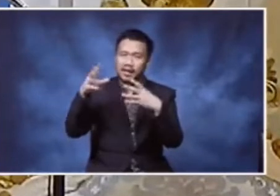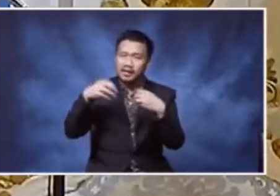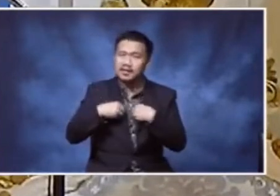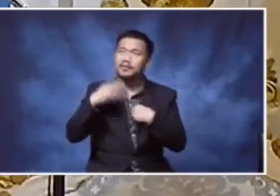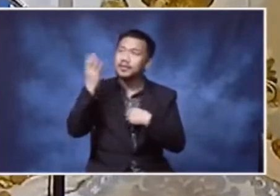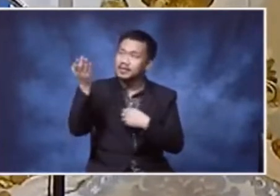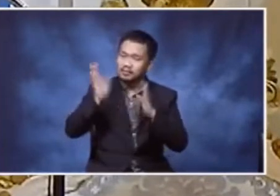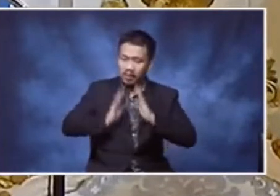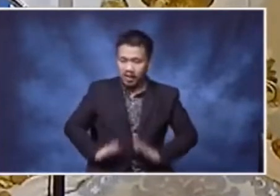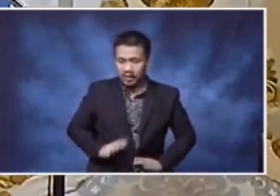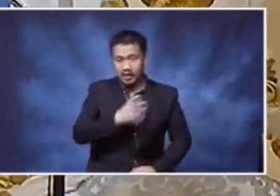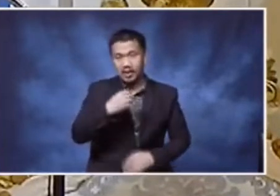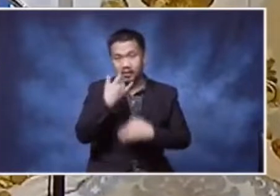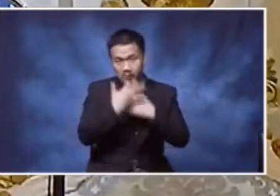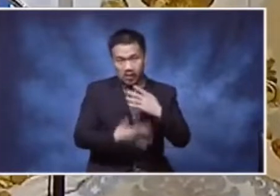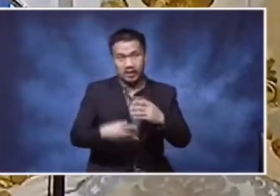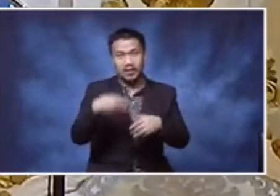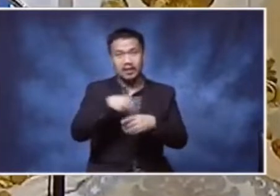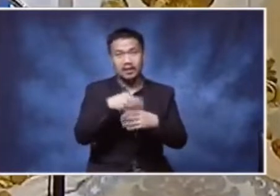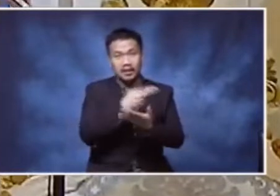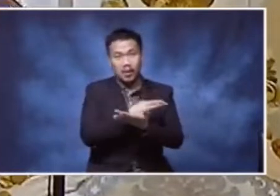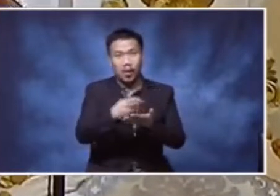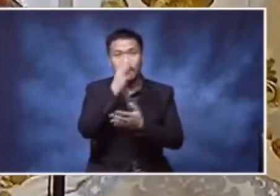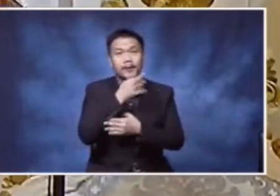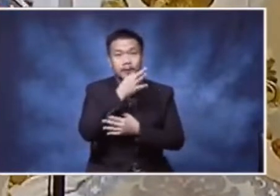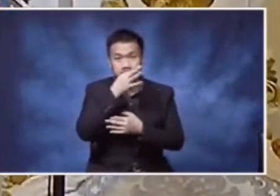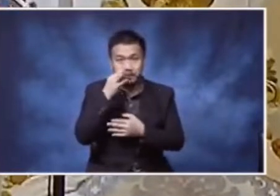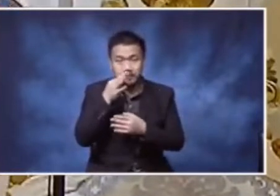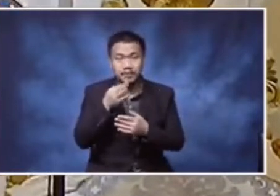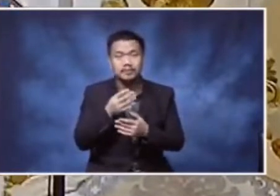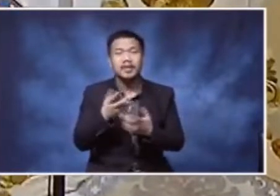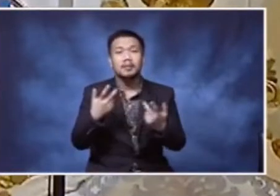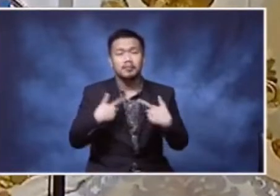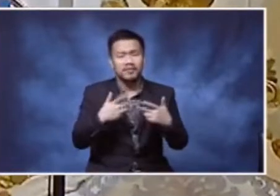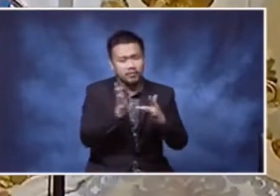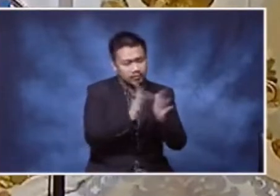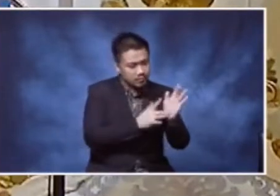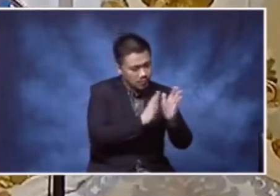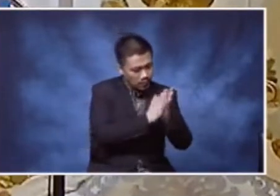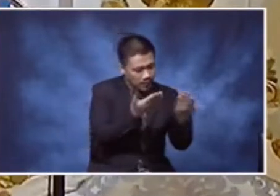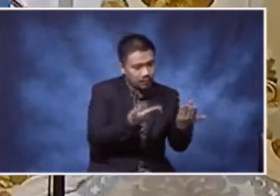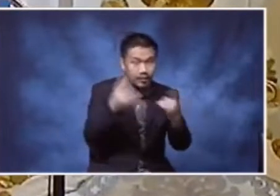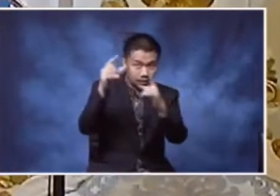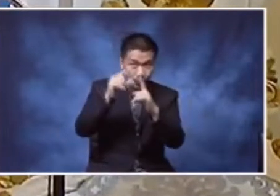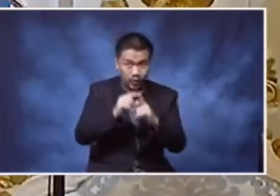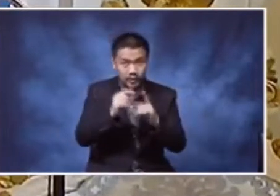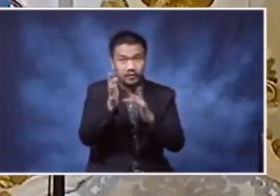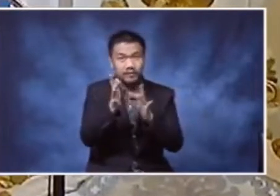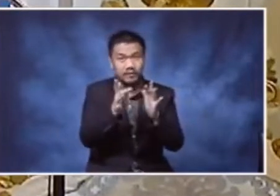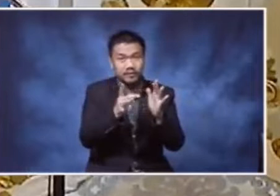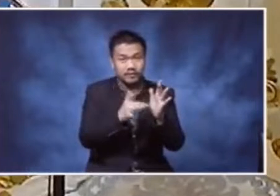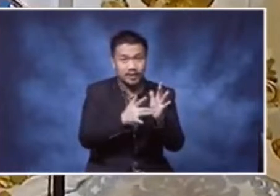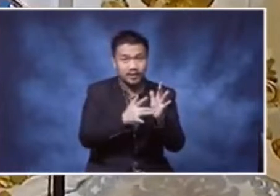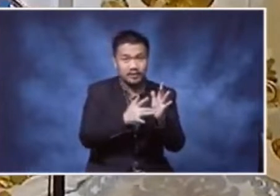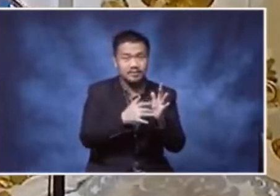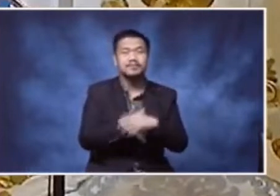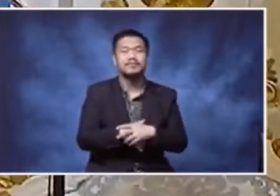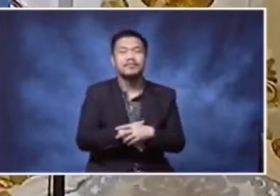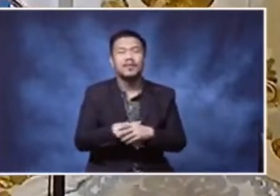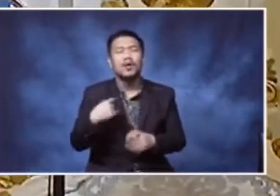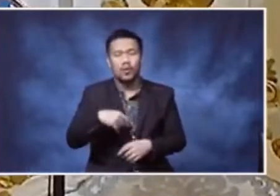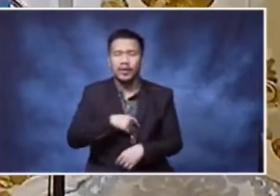banal na misa. May Biblia tayo na salita ng Diyos. We are gifted